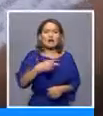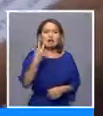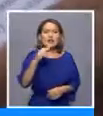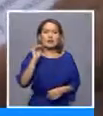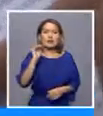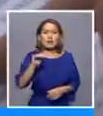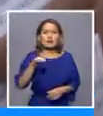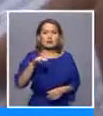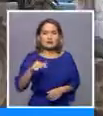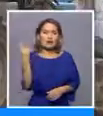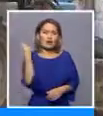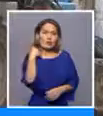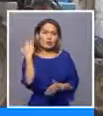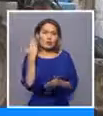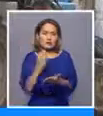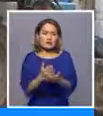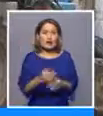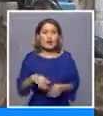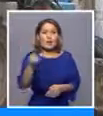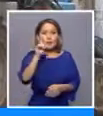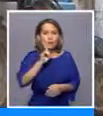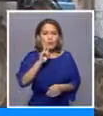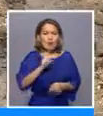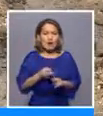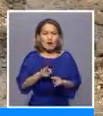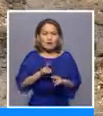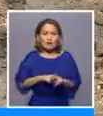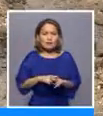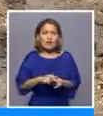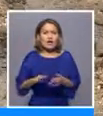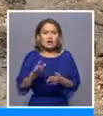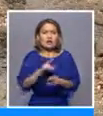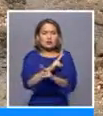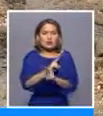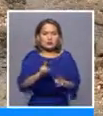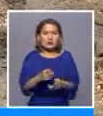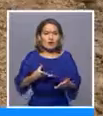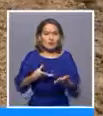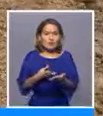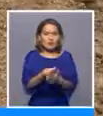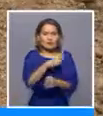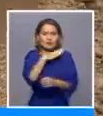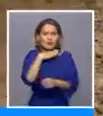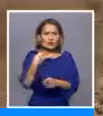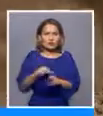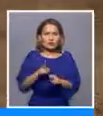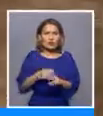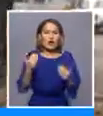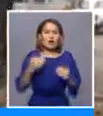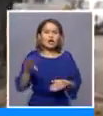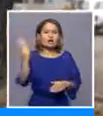өту туралы шешімде шығарыпты, алайда нәтиже жоқ. Сондықтан Семей су арнасының мамандары үйдің іргесіндегі су құбырын қазып құюға